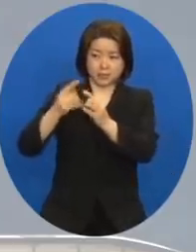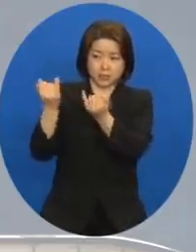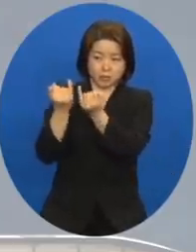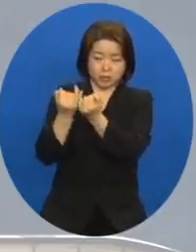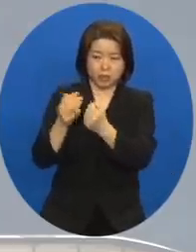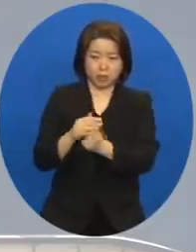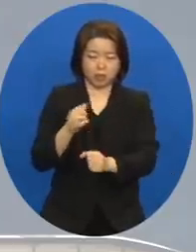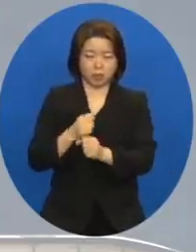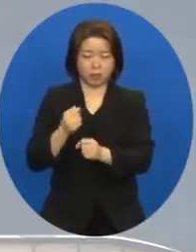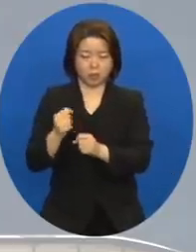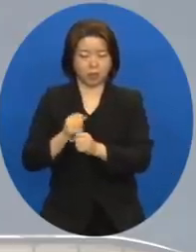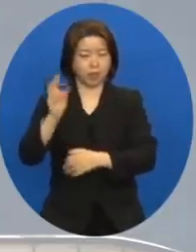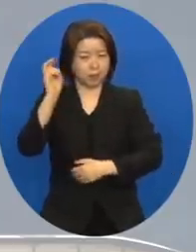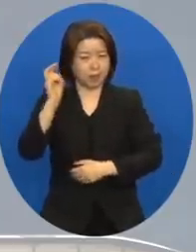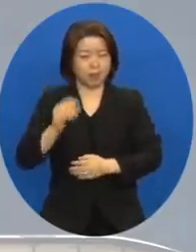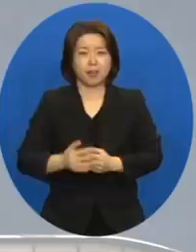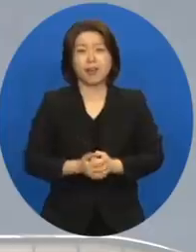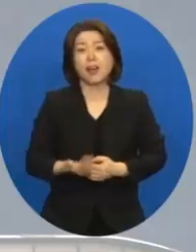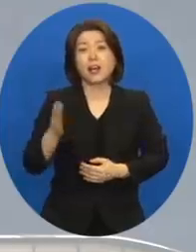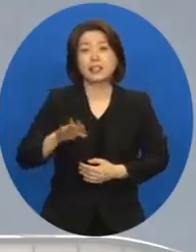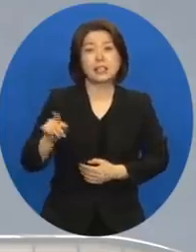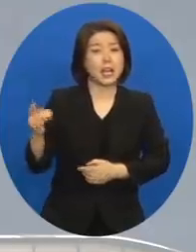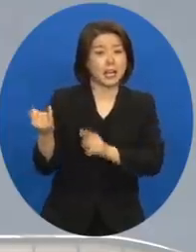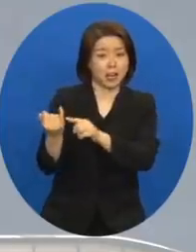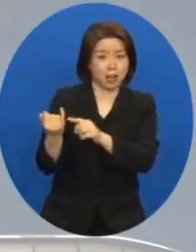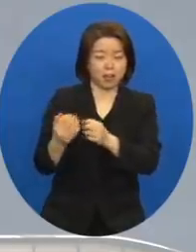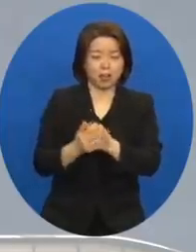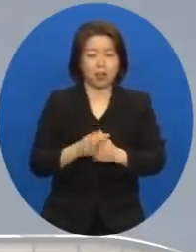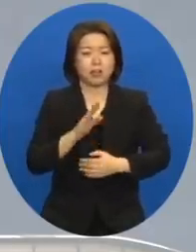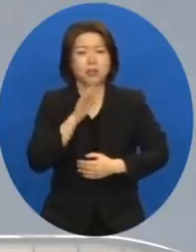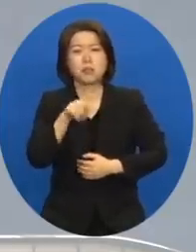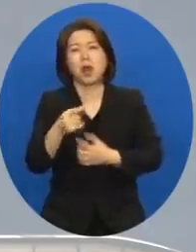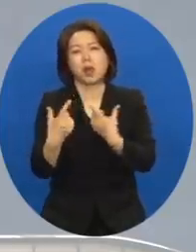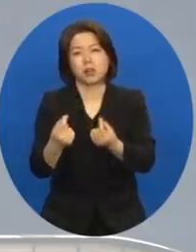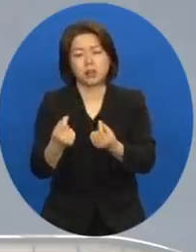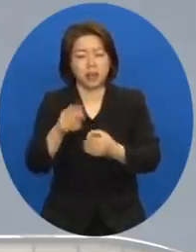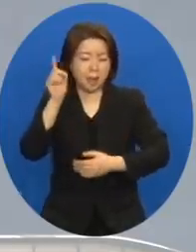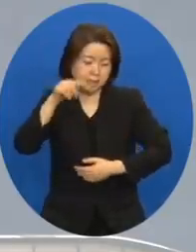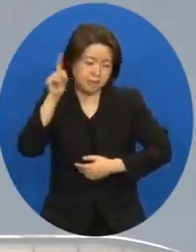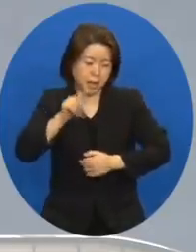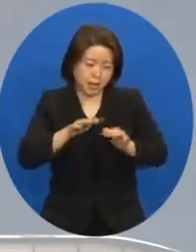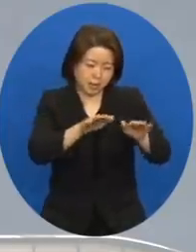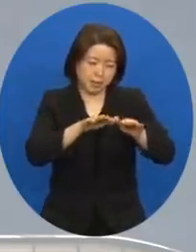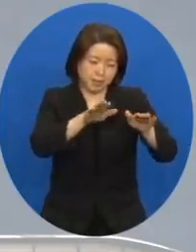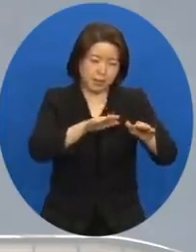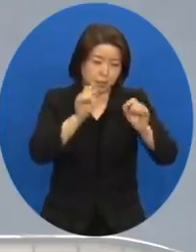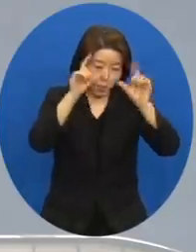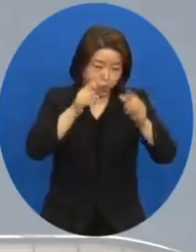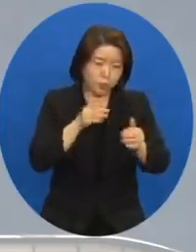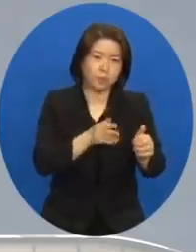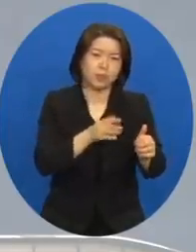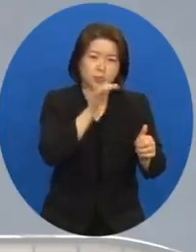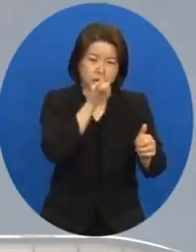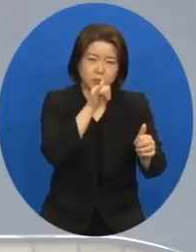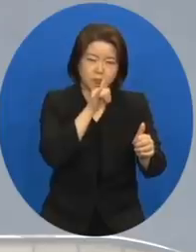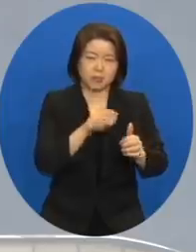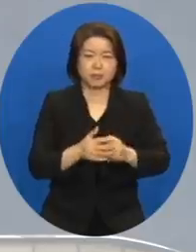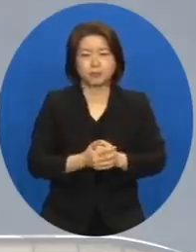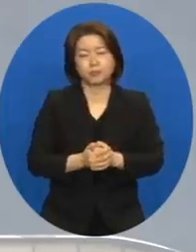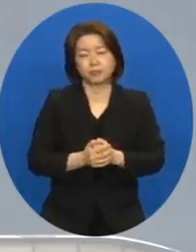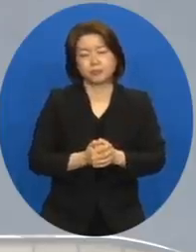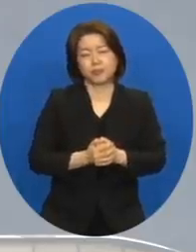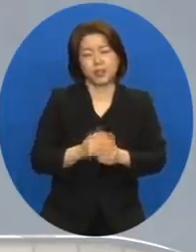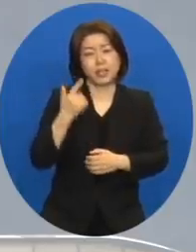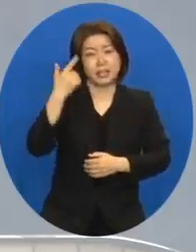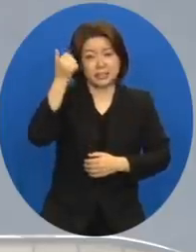당황스러워 없겠습니까 근데 그 간호사는 정말 그렇게 매일 깨워 써요 스탠리 존스